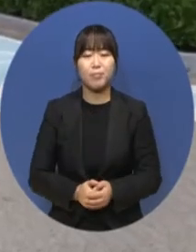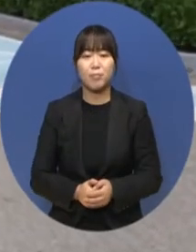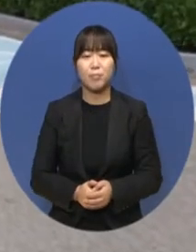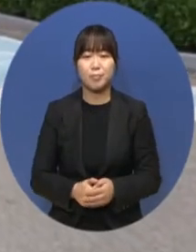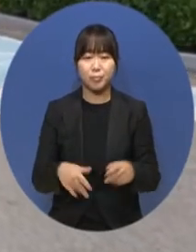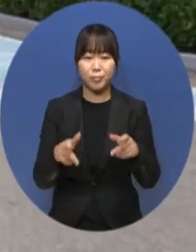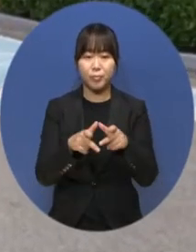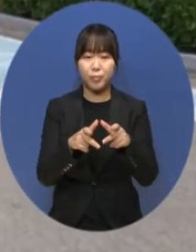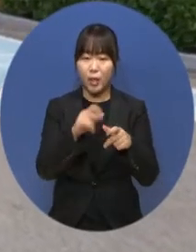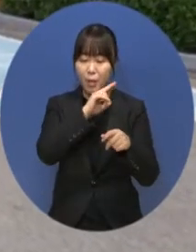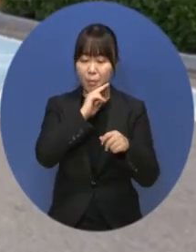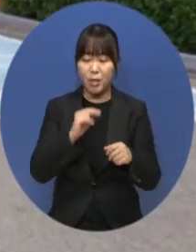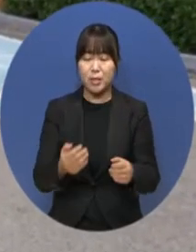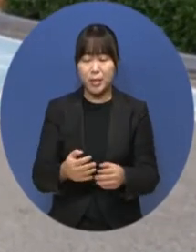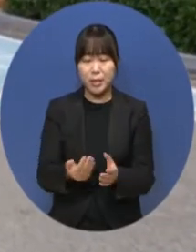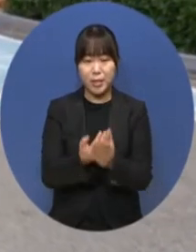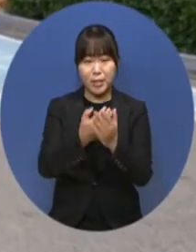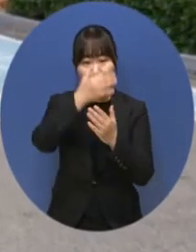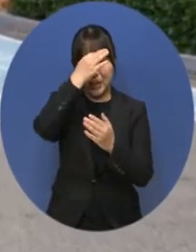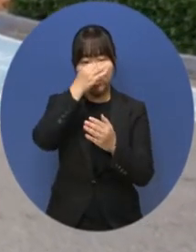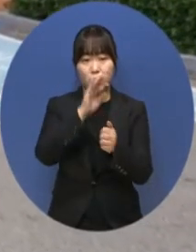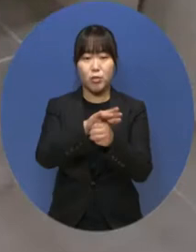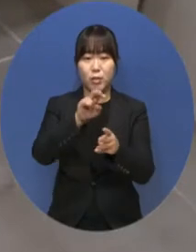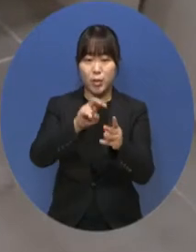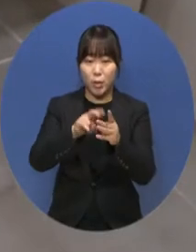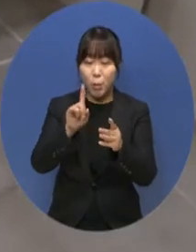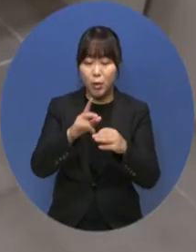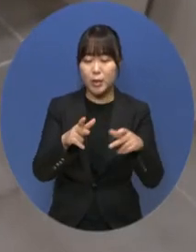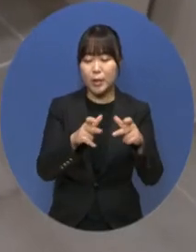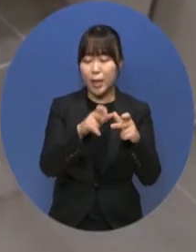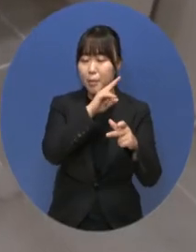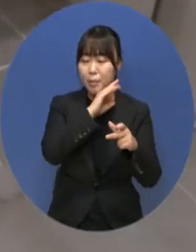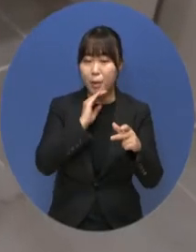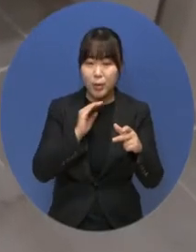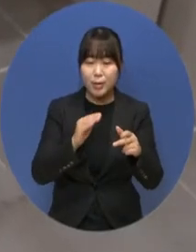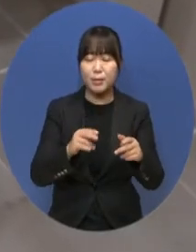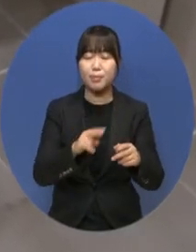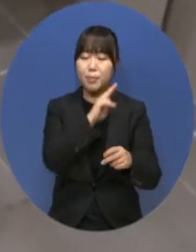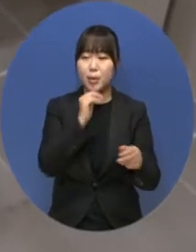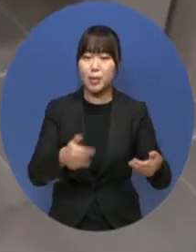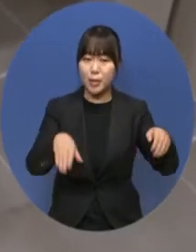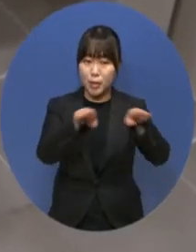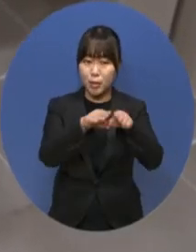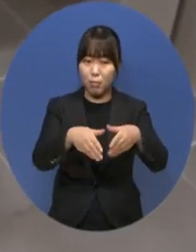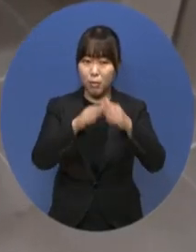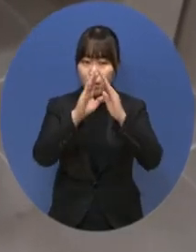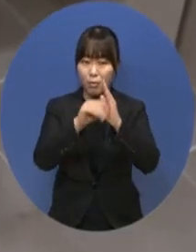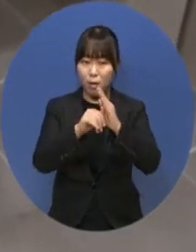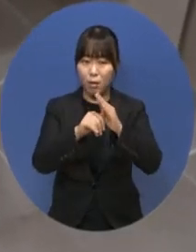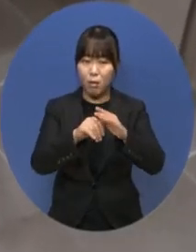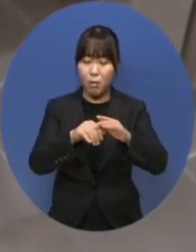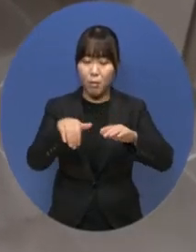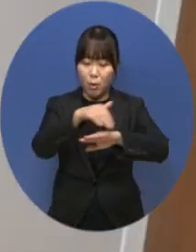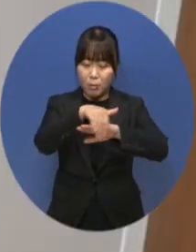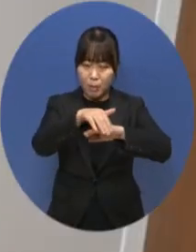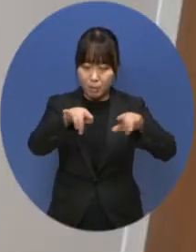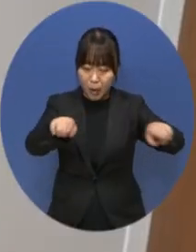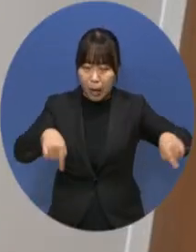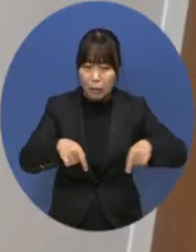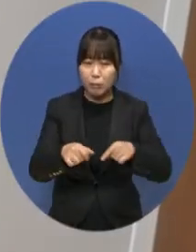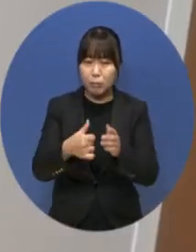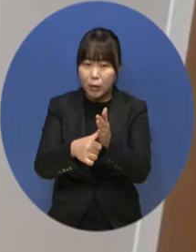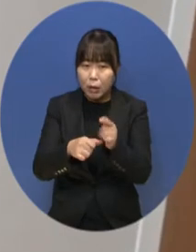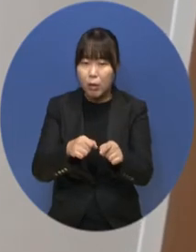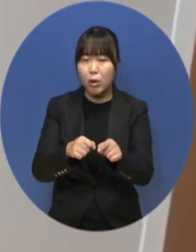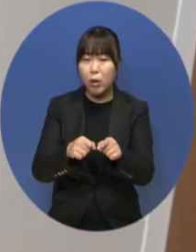장애인 편의 증진기술지원센터는 장애인 편의시설 설치 시 도면이나 재질,